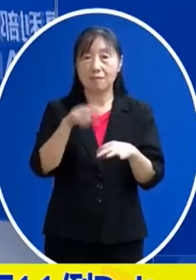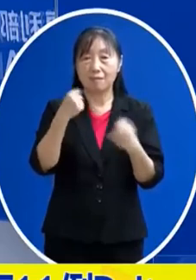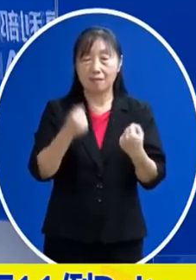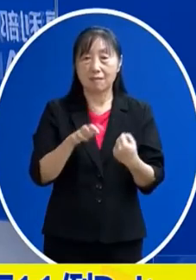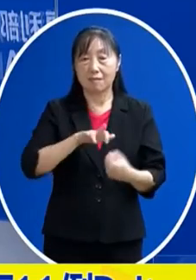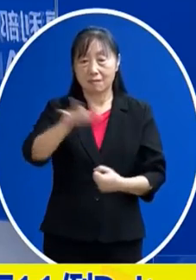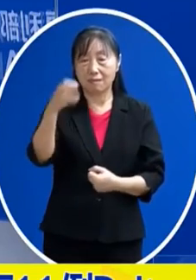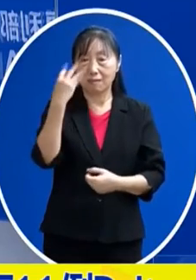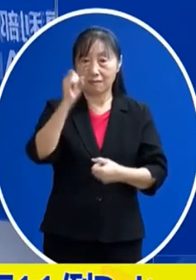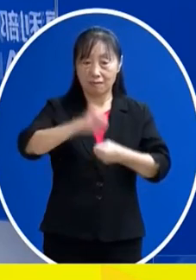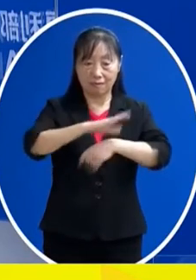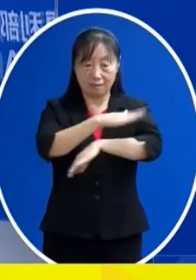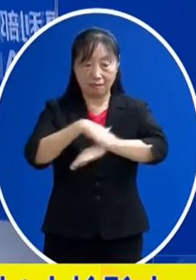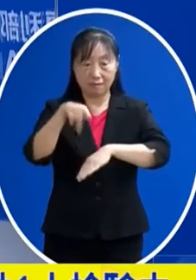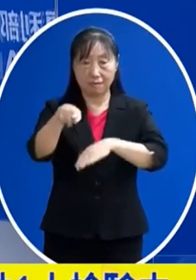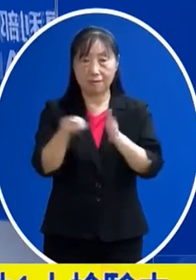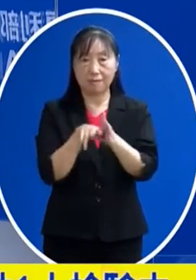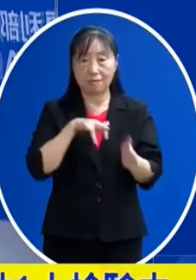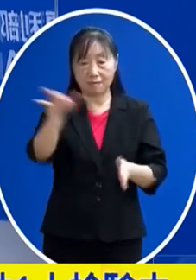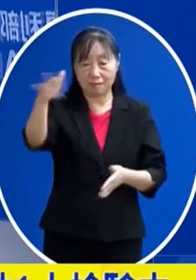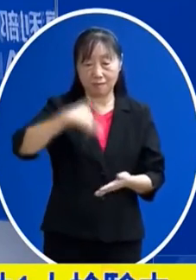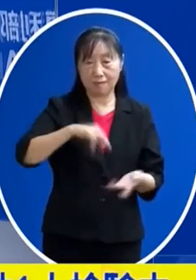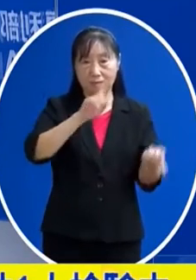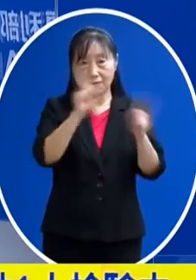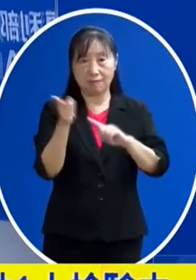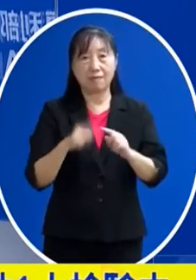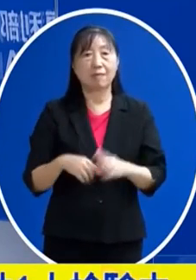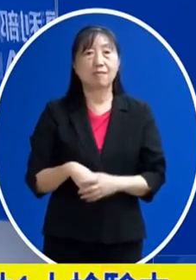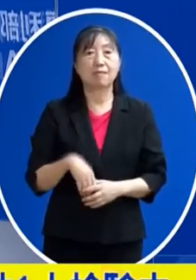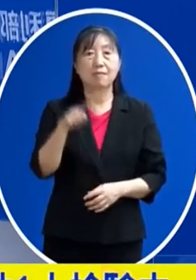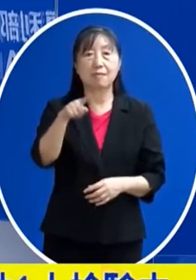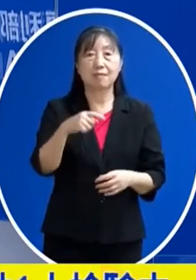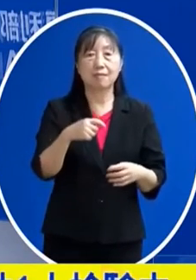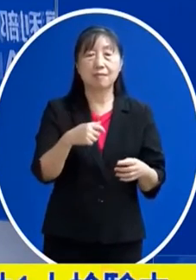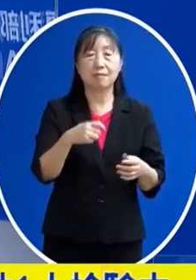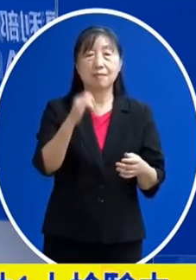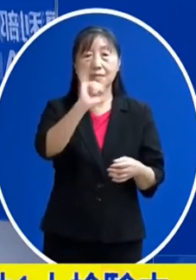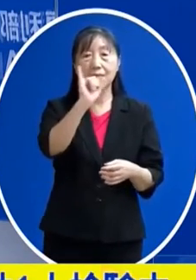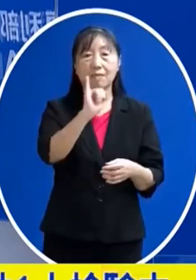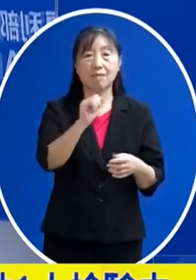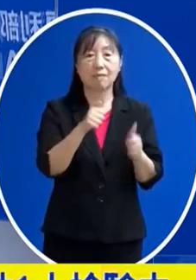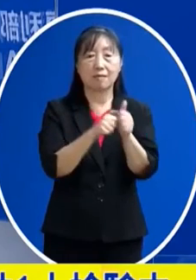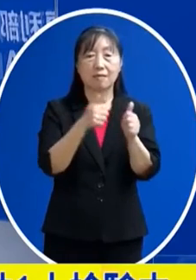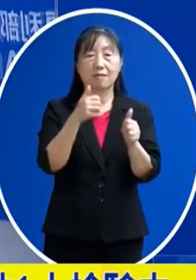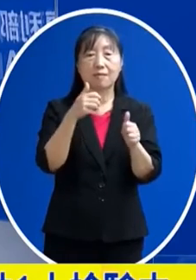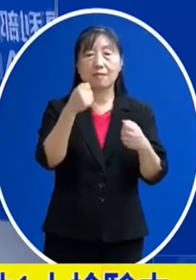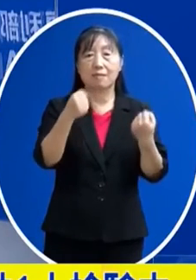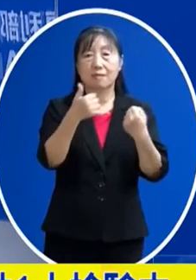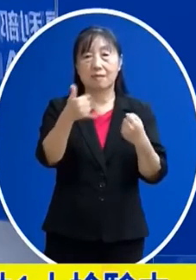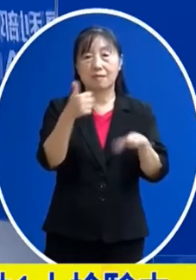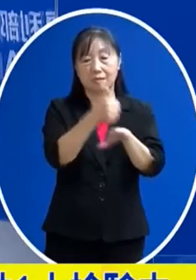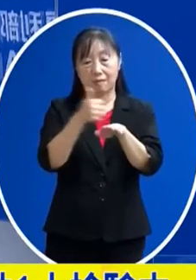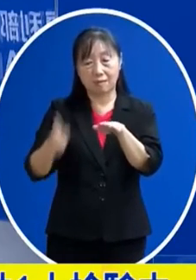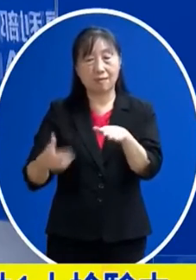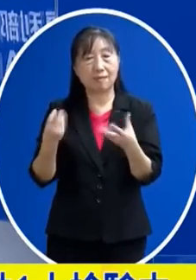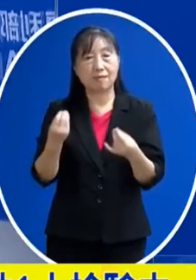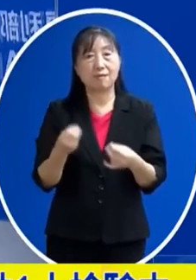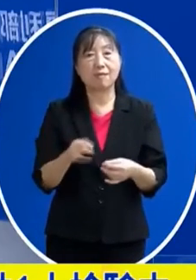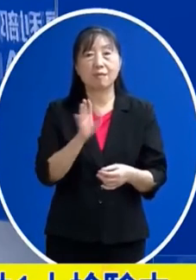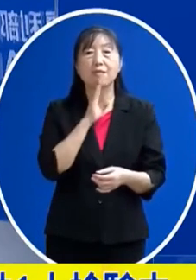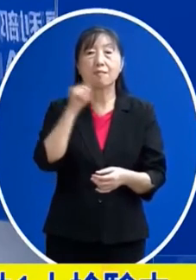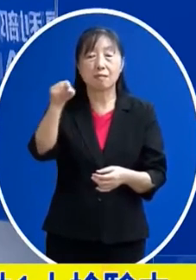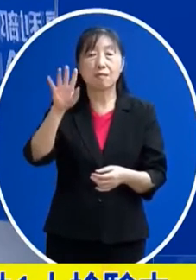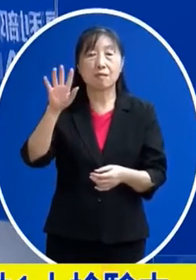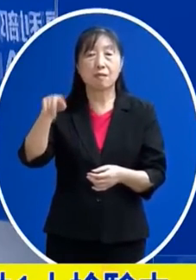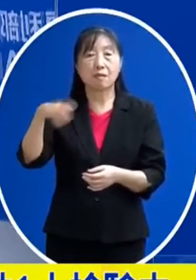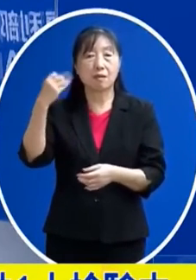直飞的过程哦，因为是当天往返，其实这位机师并没有下飞机哦，但是是有当地的这个人员